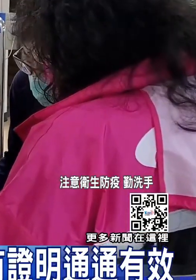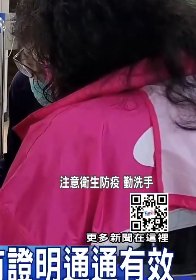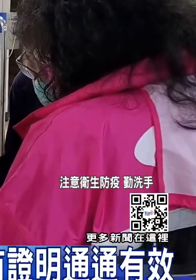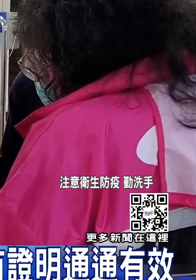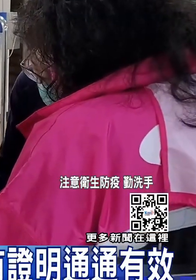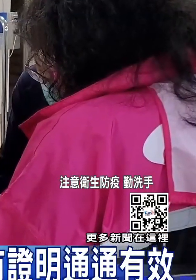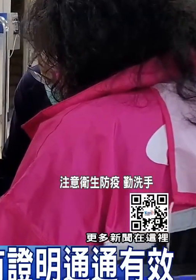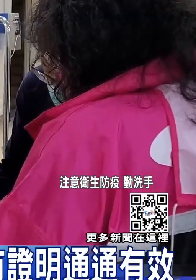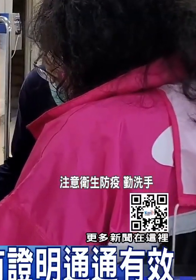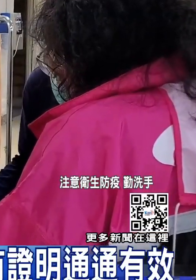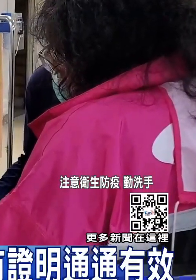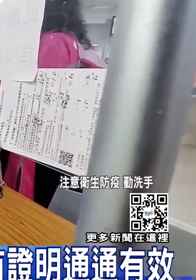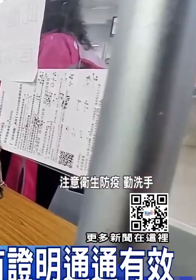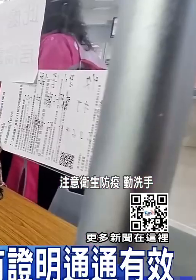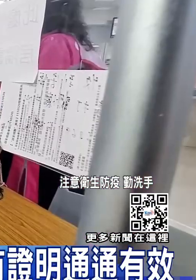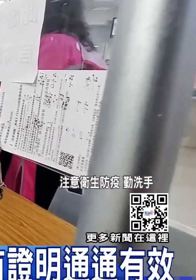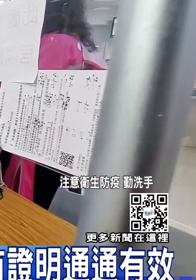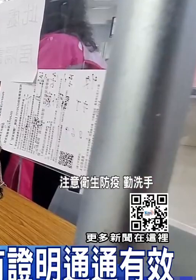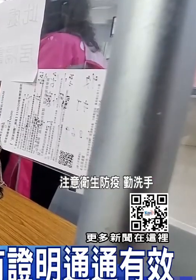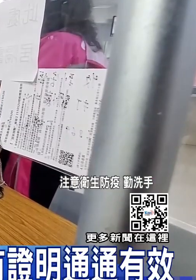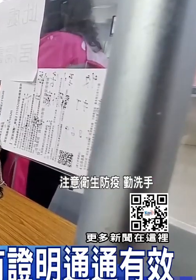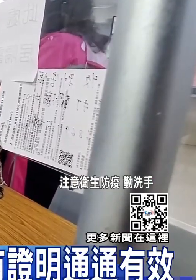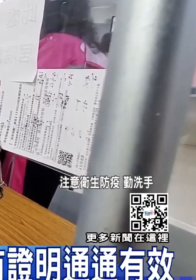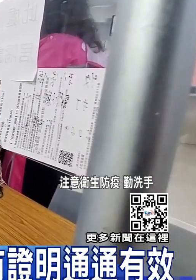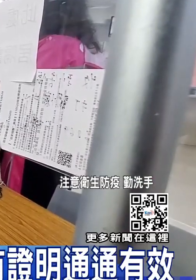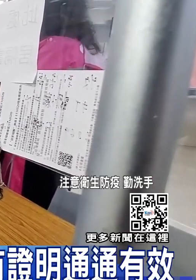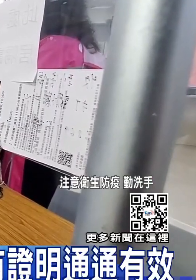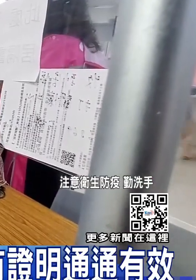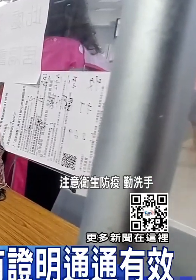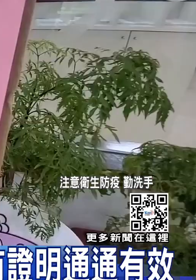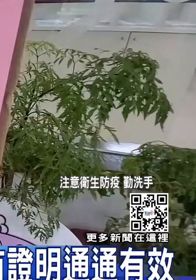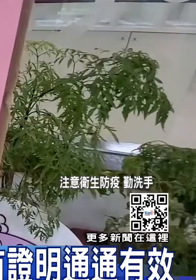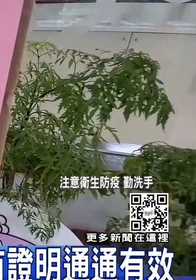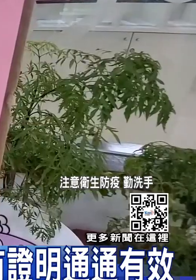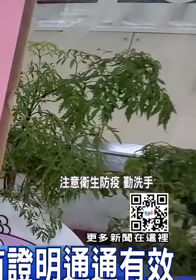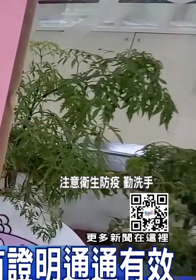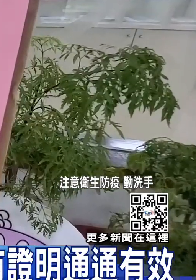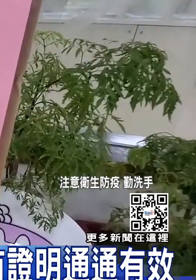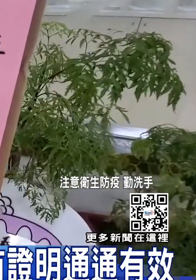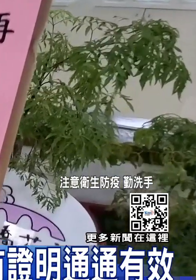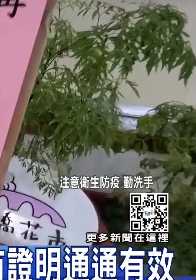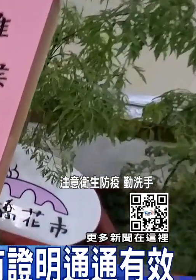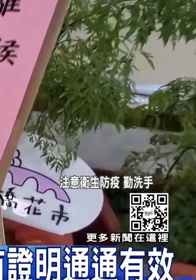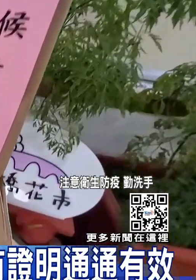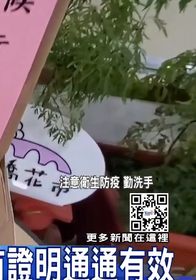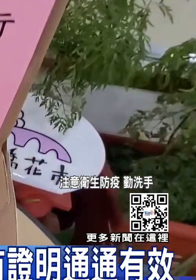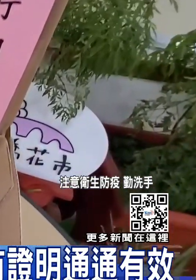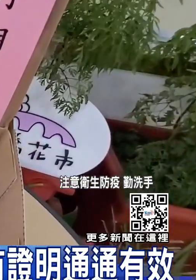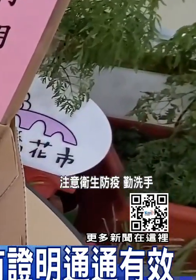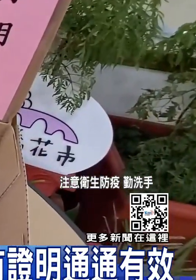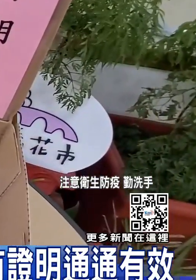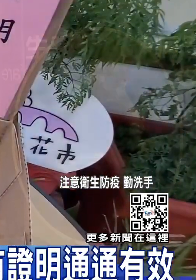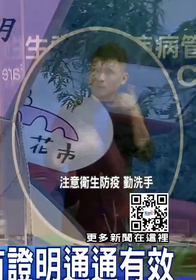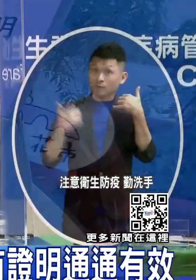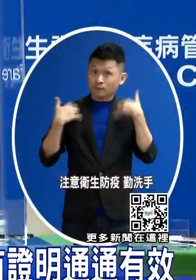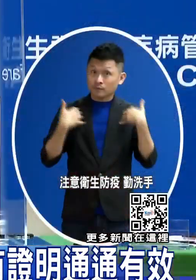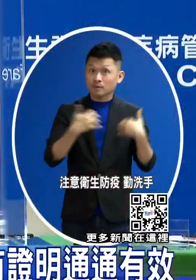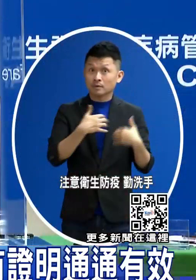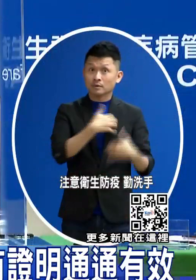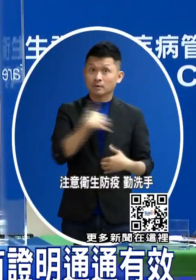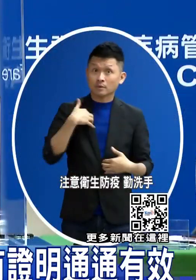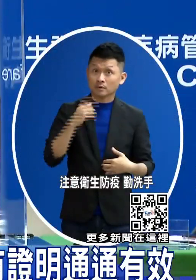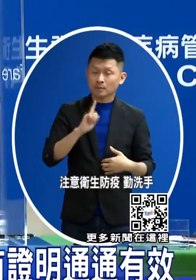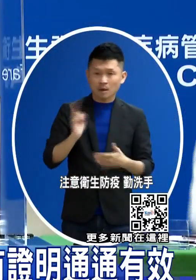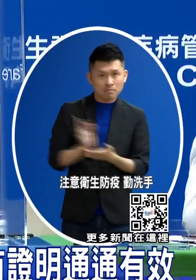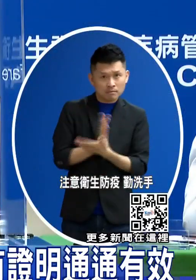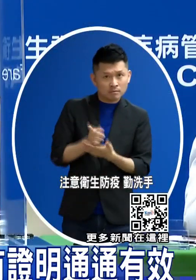局这两天接到大量投诉，但是他们也没办法处理，因为这权限在中央，只能够继续反应。而到了8号